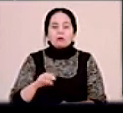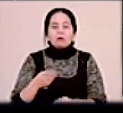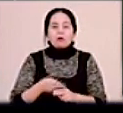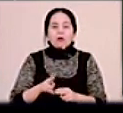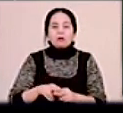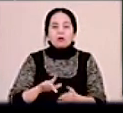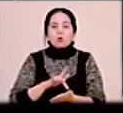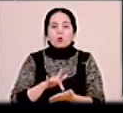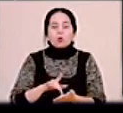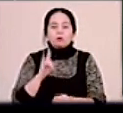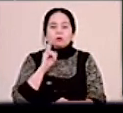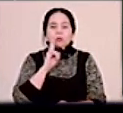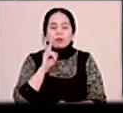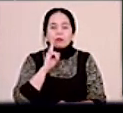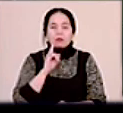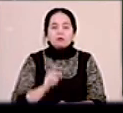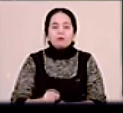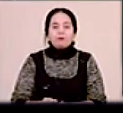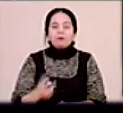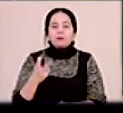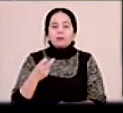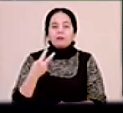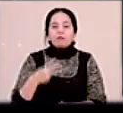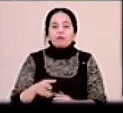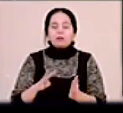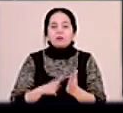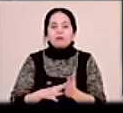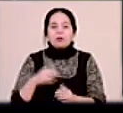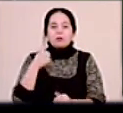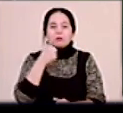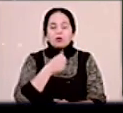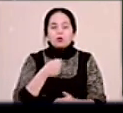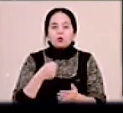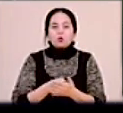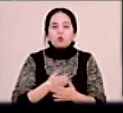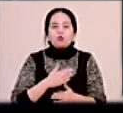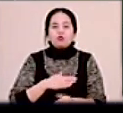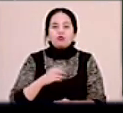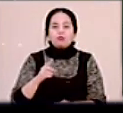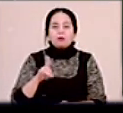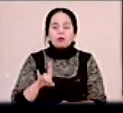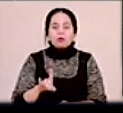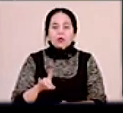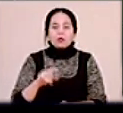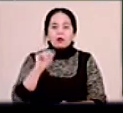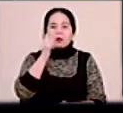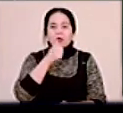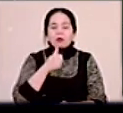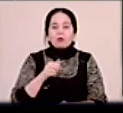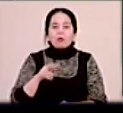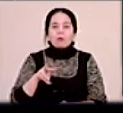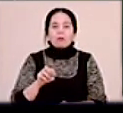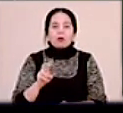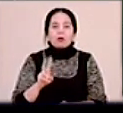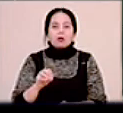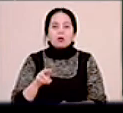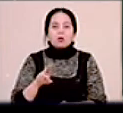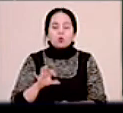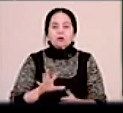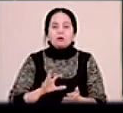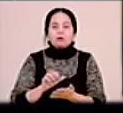город Самарканд. В 329 году до нашей эры греко-македонцы